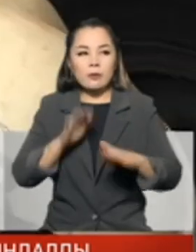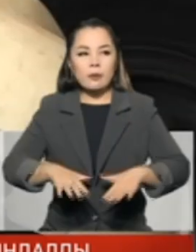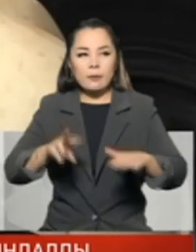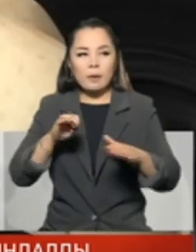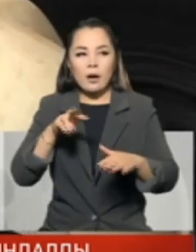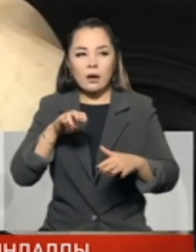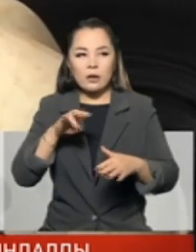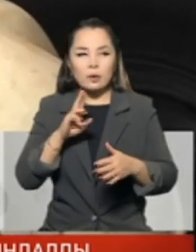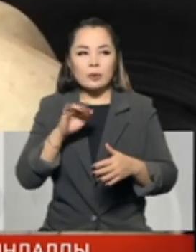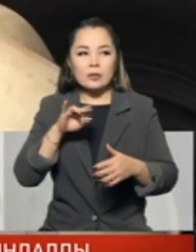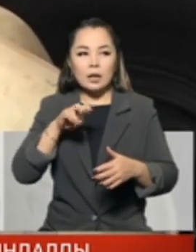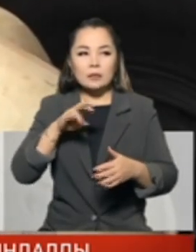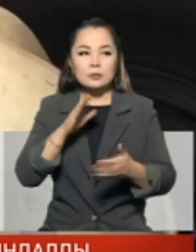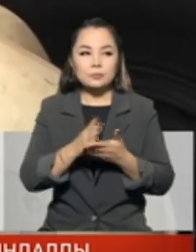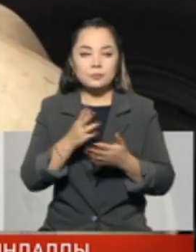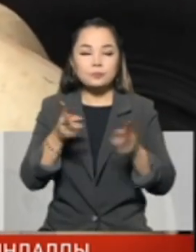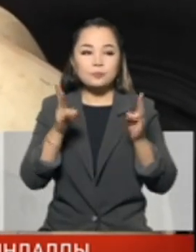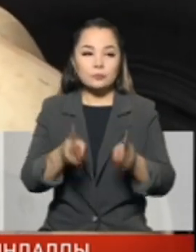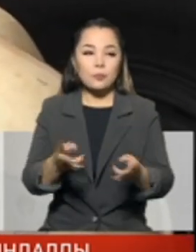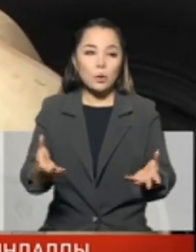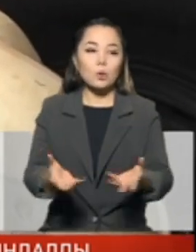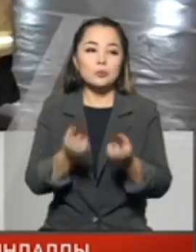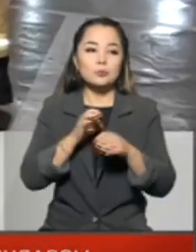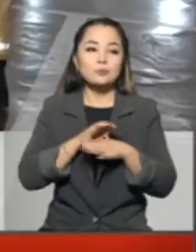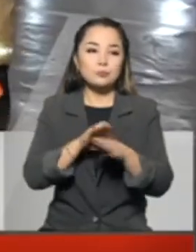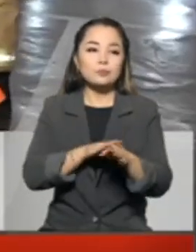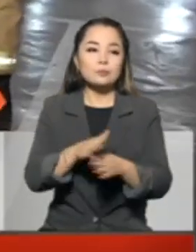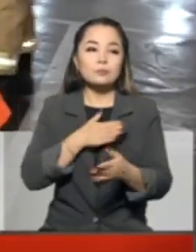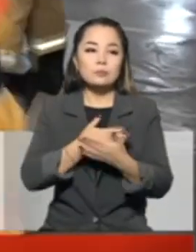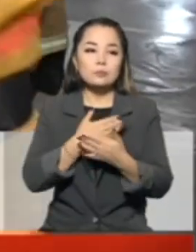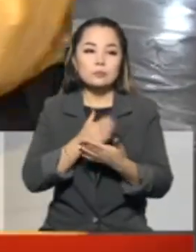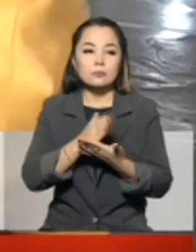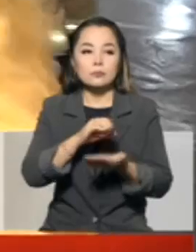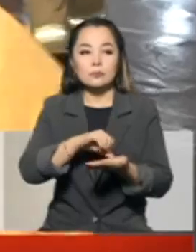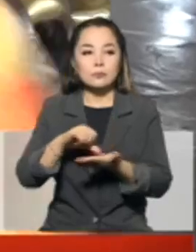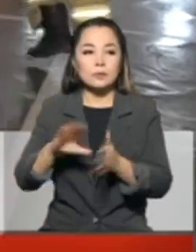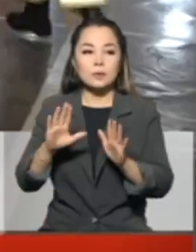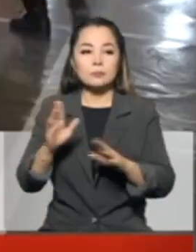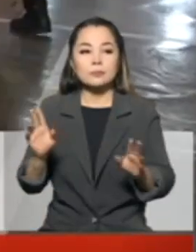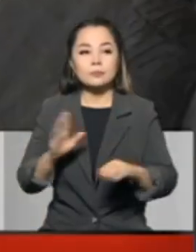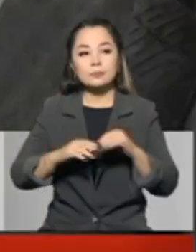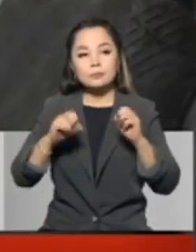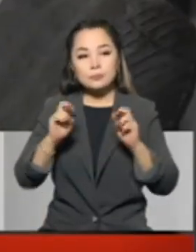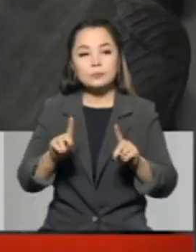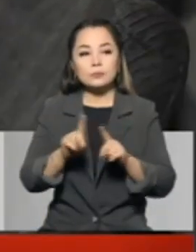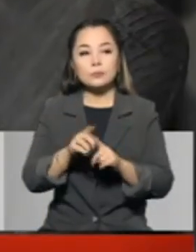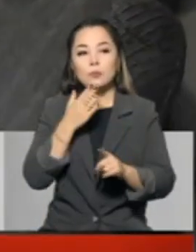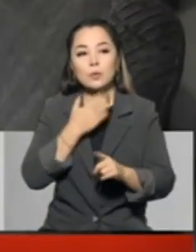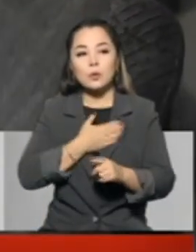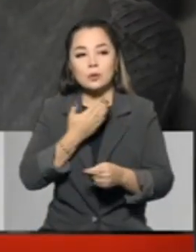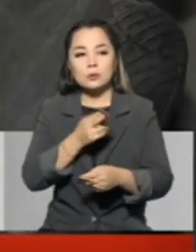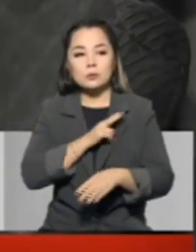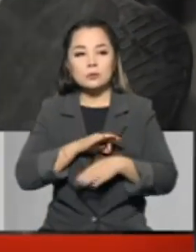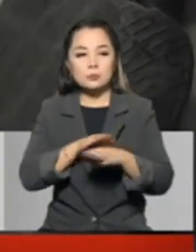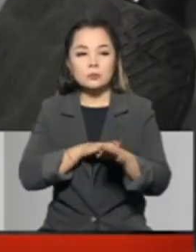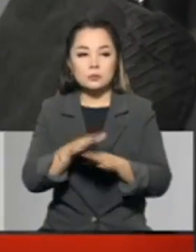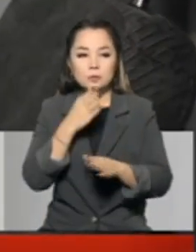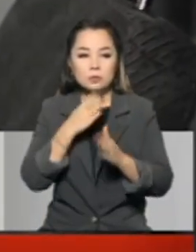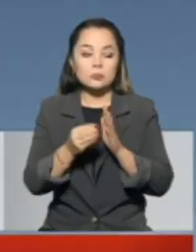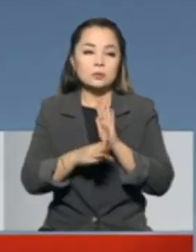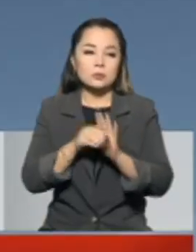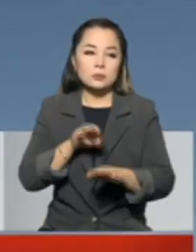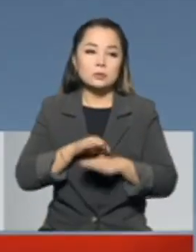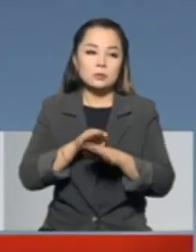Миялы Құлсары жерінде авариялық құтқару жұмыстарына белсенді қатысты. Бұл салада тек мамандығын шексіз жақсы көретін және өз таңдауына